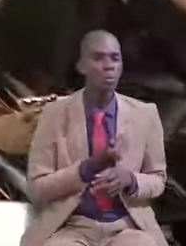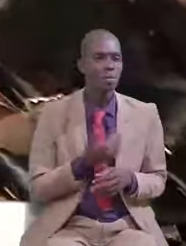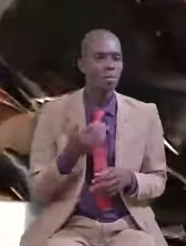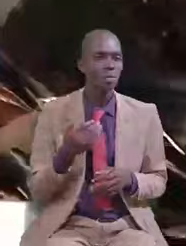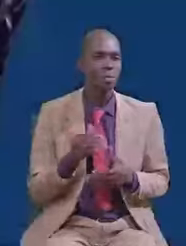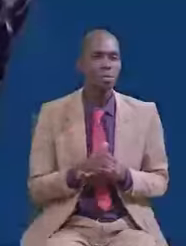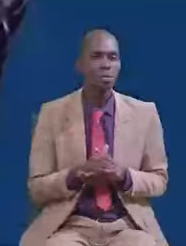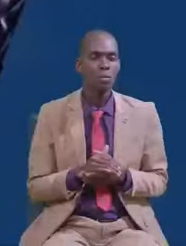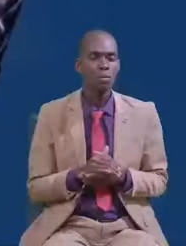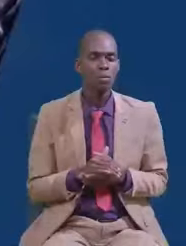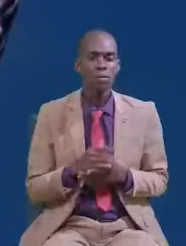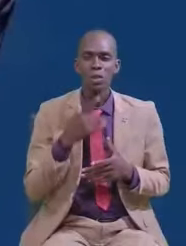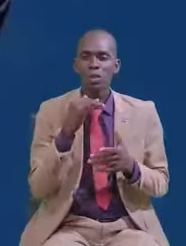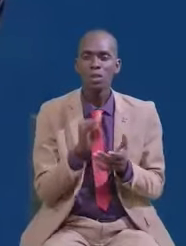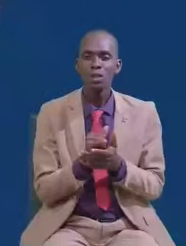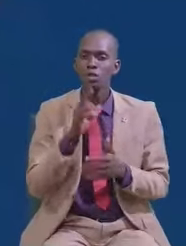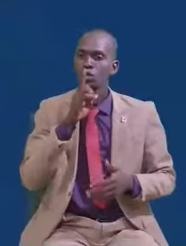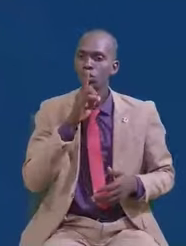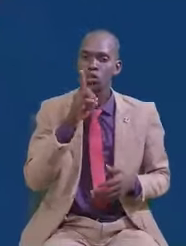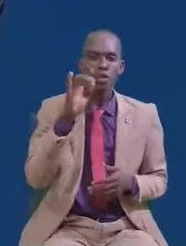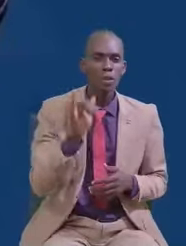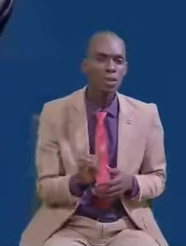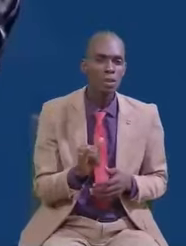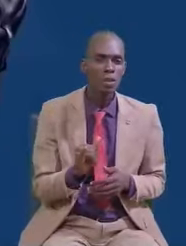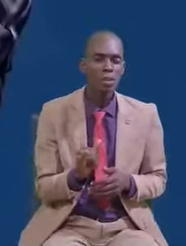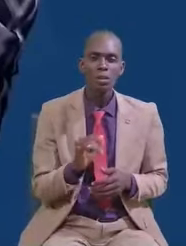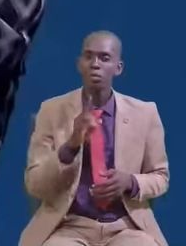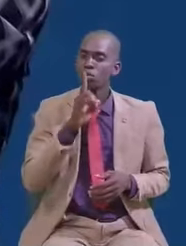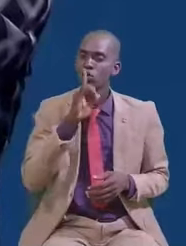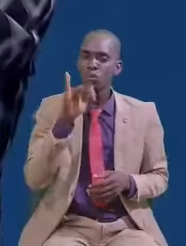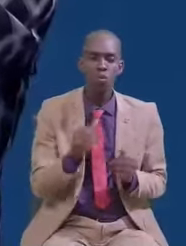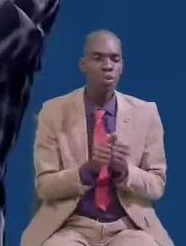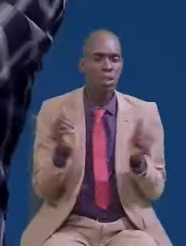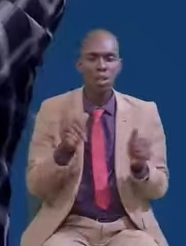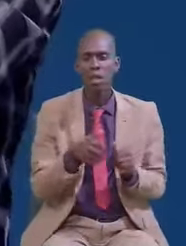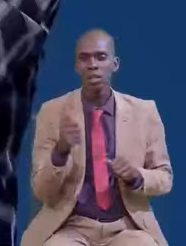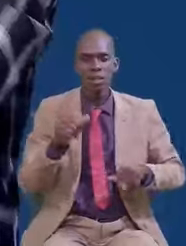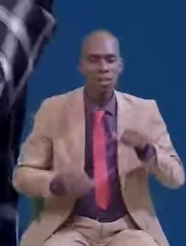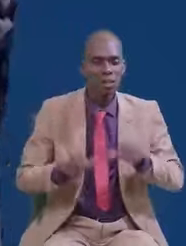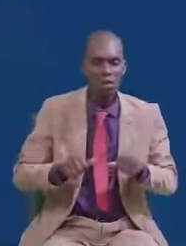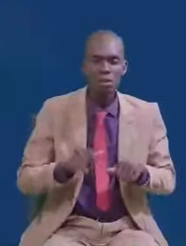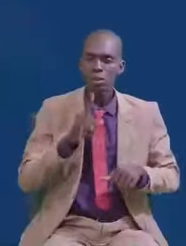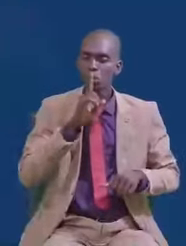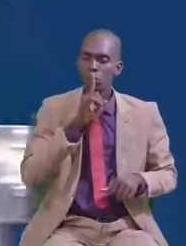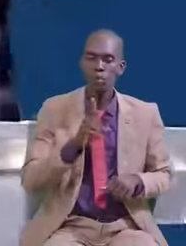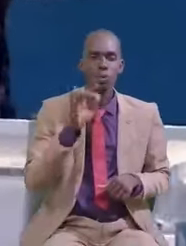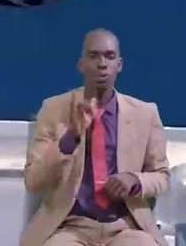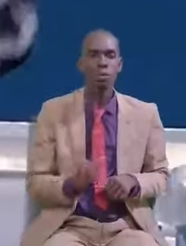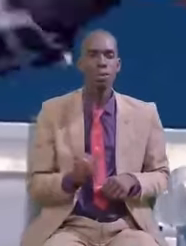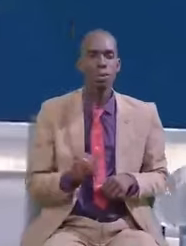Il dit que cependant, et certainement, en vérité, lui,